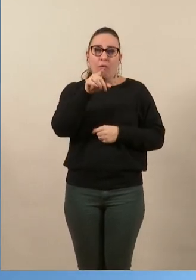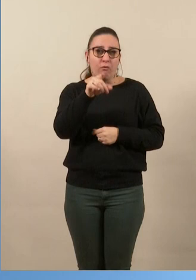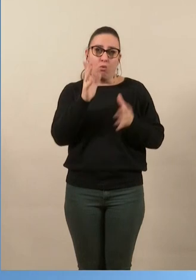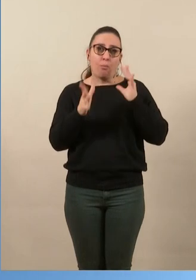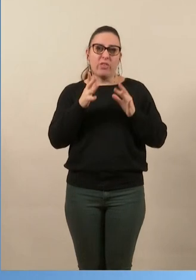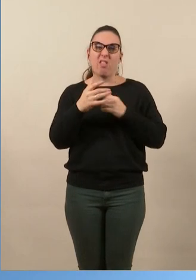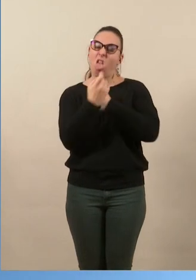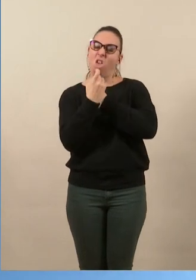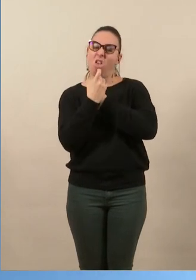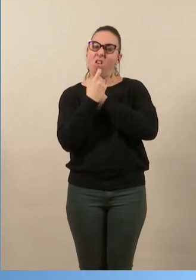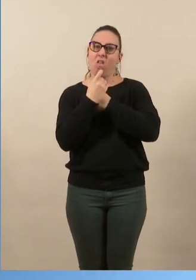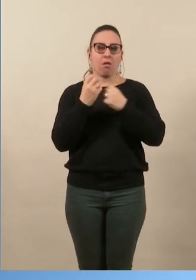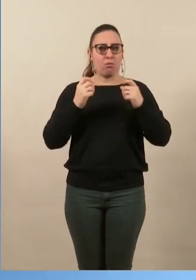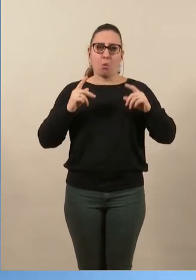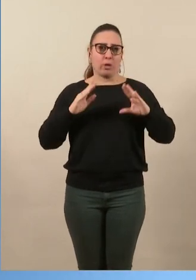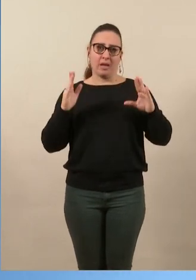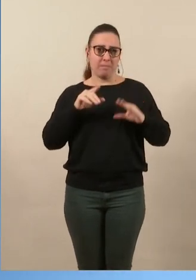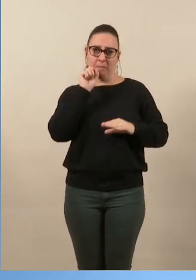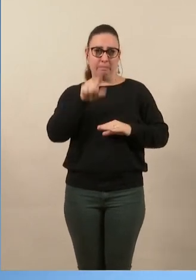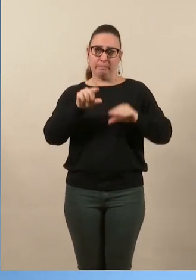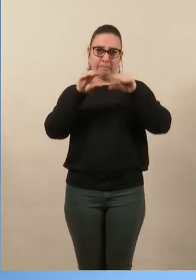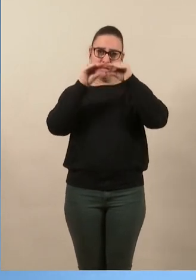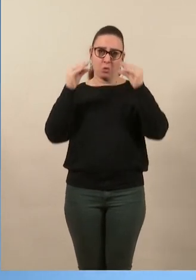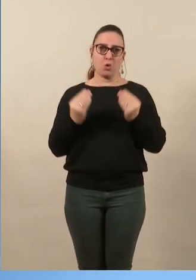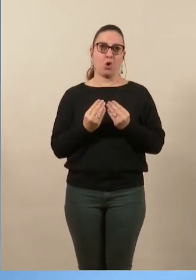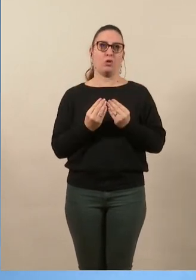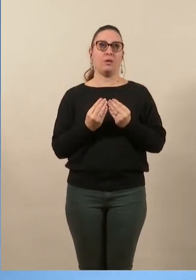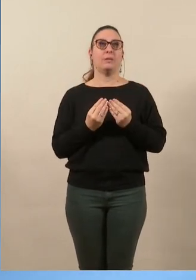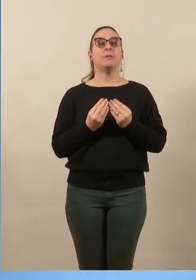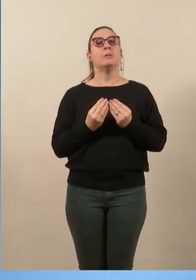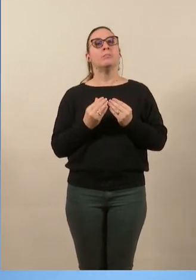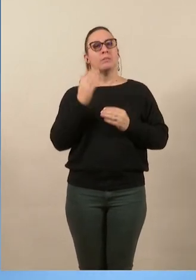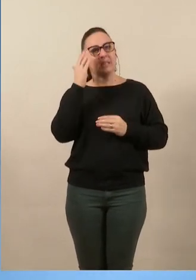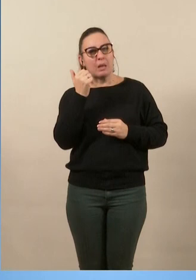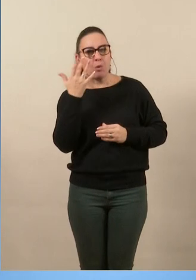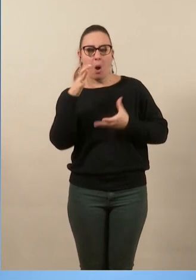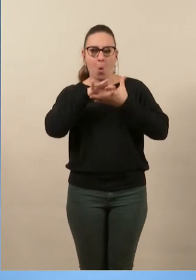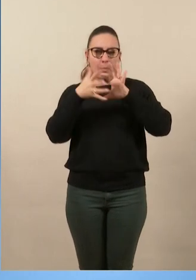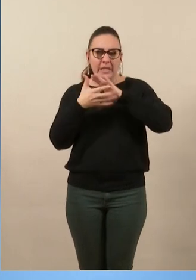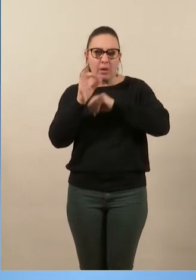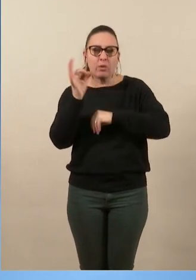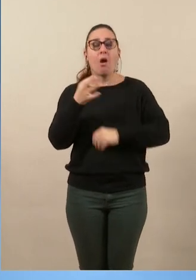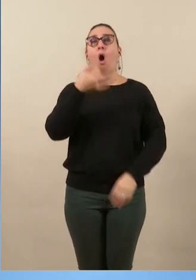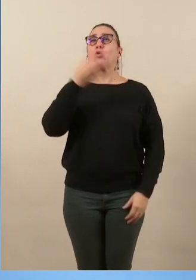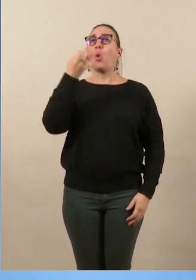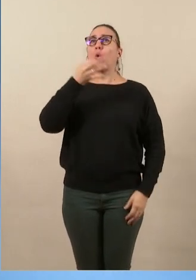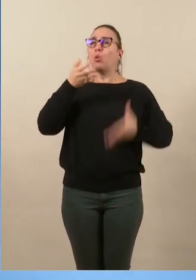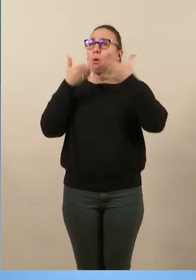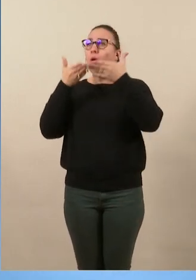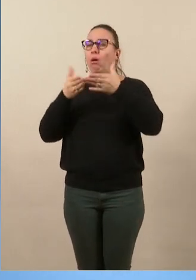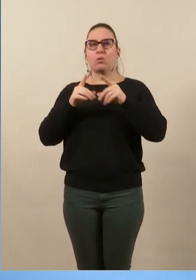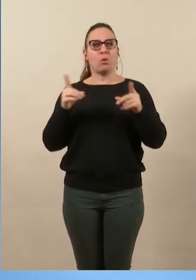est autour de de cela mais aujourd'hui nous sommes dans des dimensions beaucoup plus complexes qu'un simple taux et il